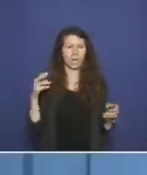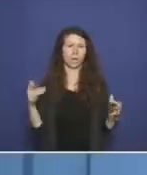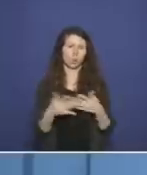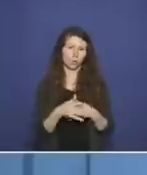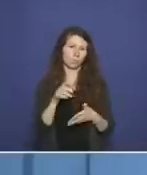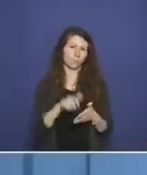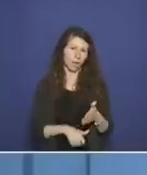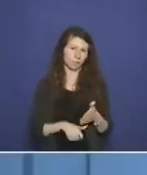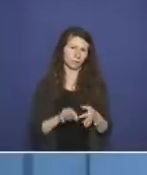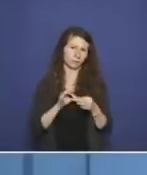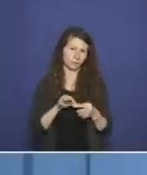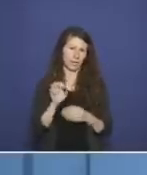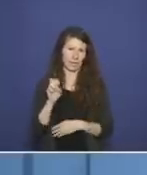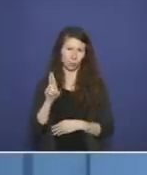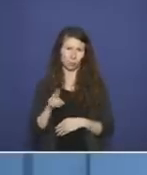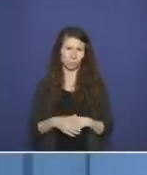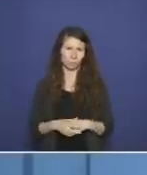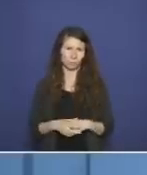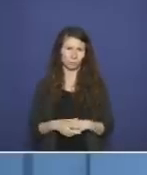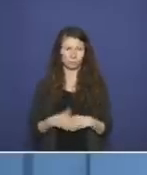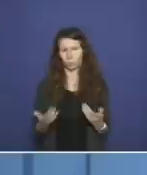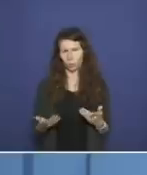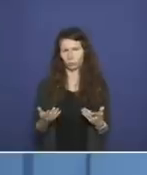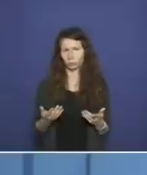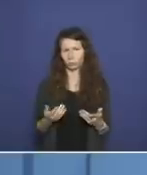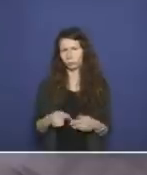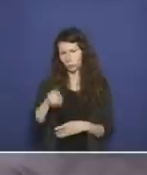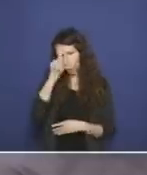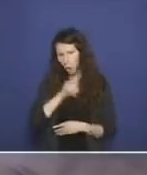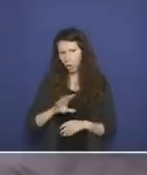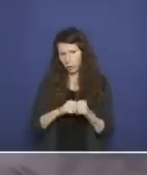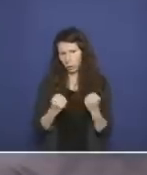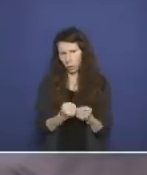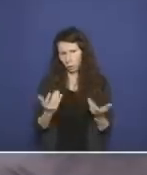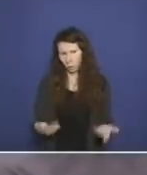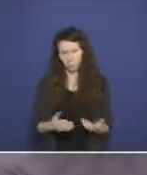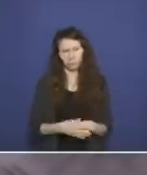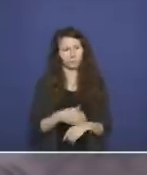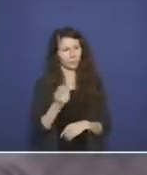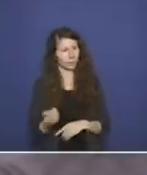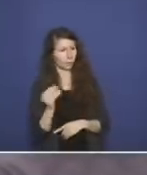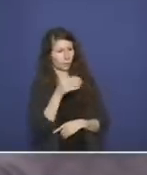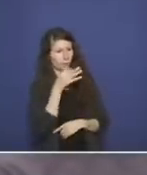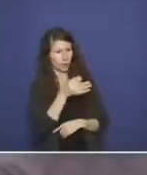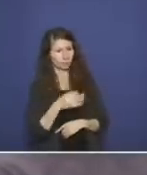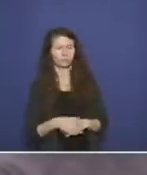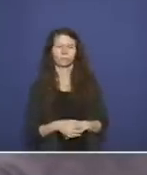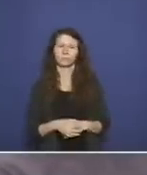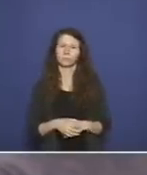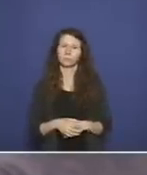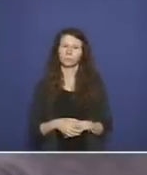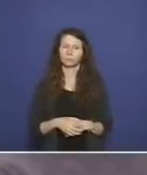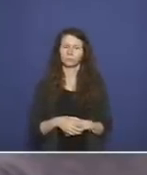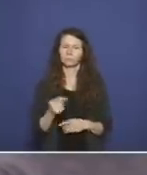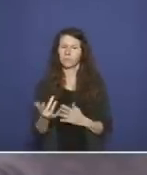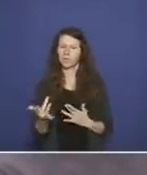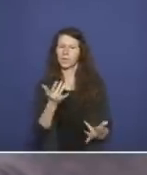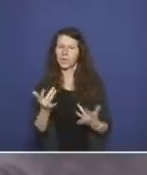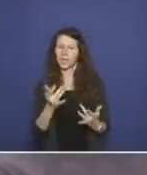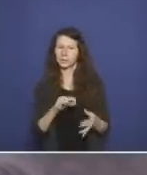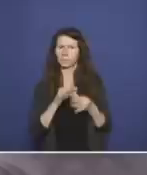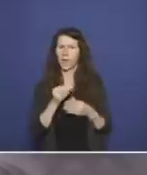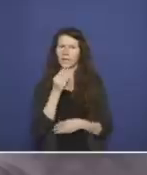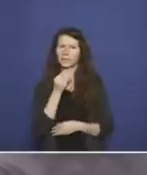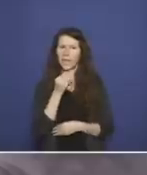EU. Das kann ich Ihnen für Deutschland sagen. Zusatz? Wie sehen Sie dann die Kritikpunkte, die hier geäußert werden, die in Israel